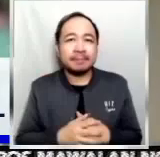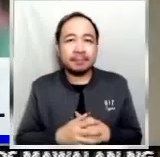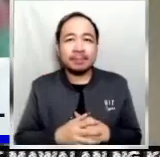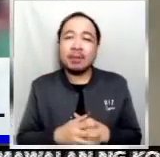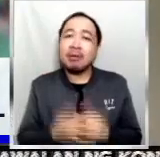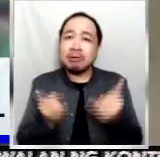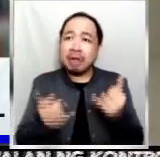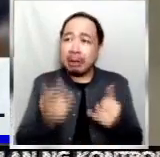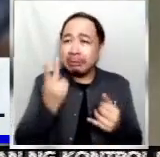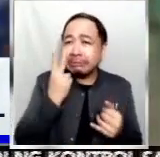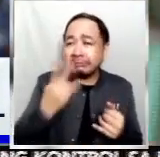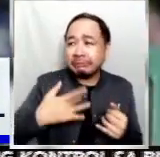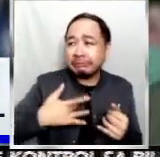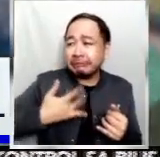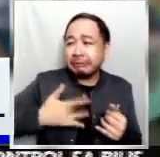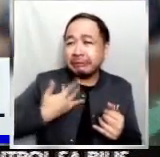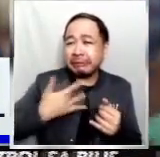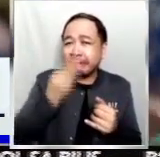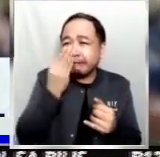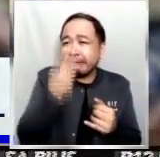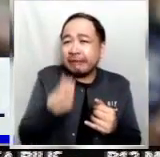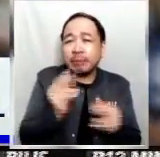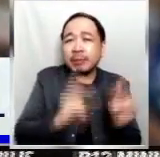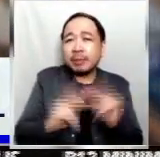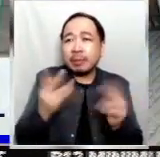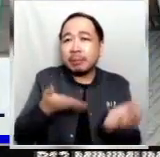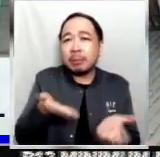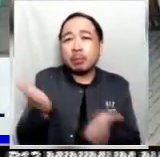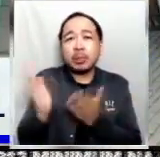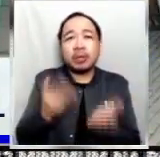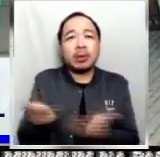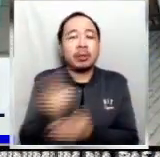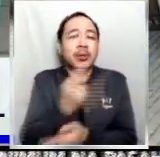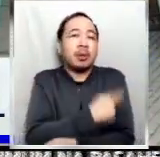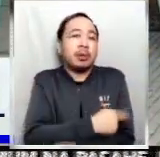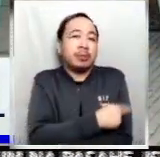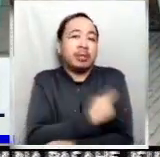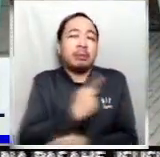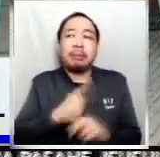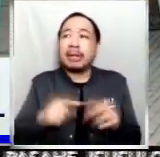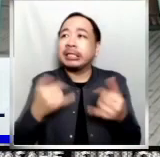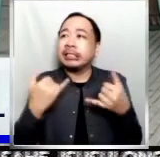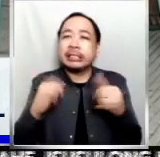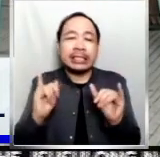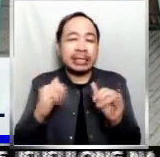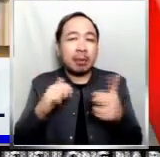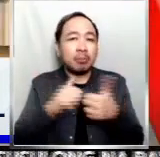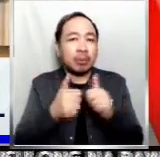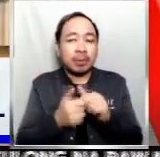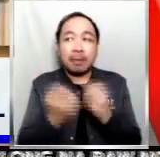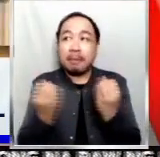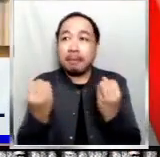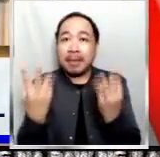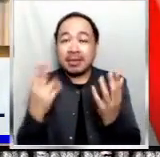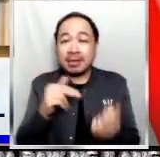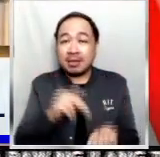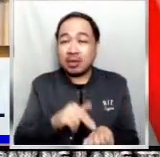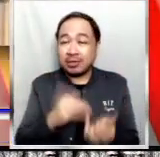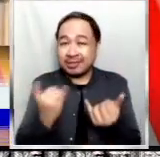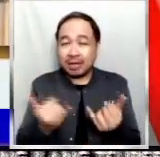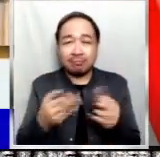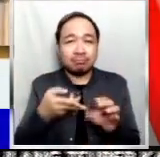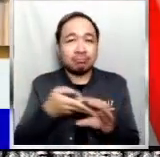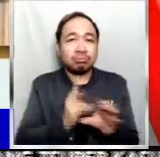ang mga dinadala sa mga ospital pero may problema pa rin namumuo. Marami raw sa mga nurse ngayon nagre-resign. Yun na nga